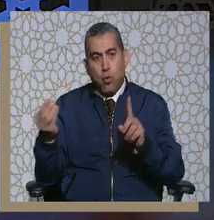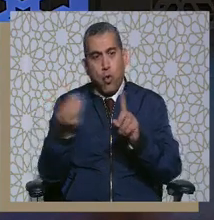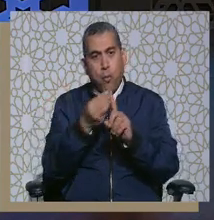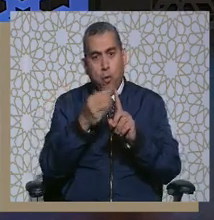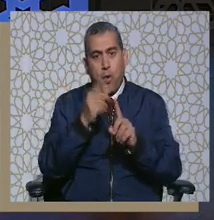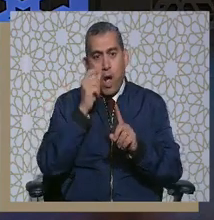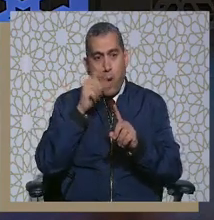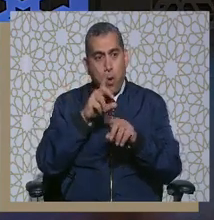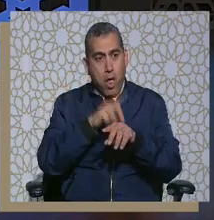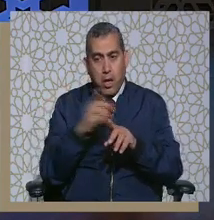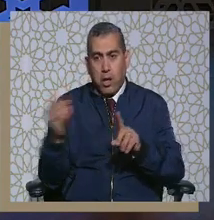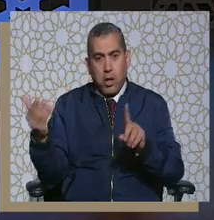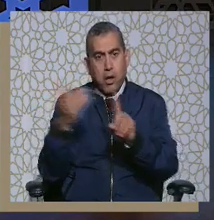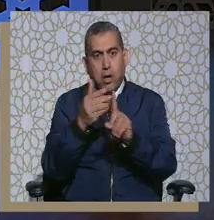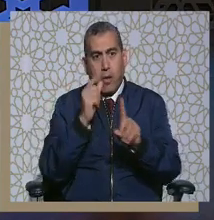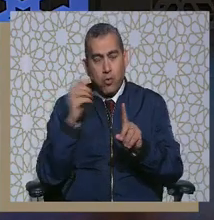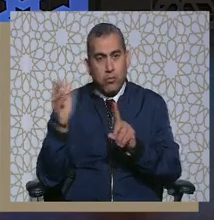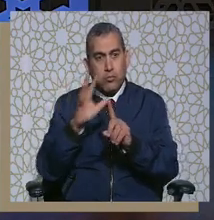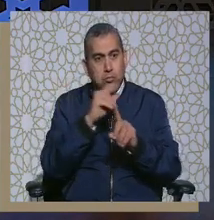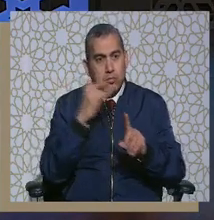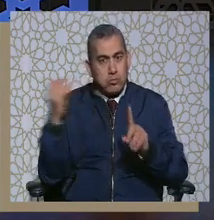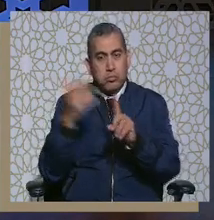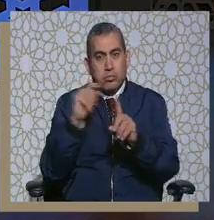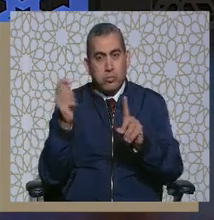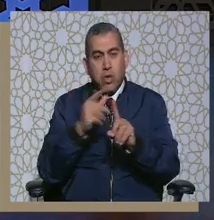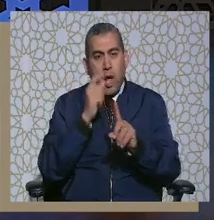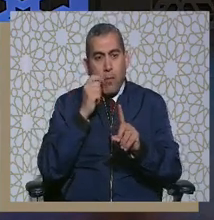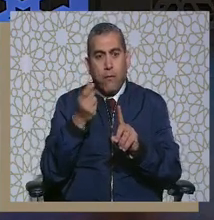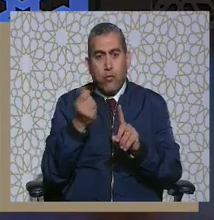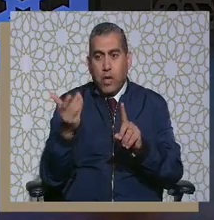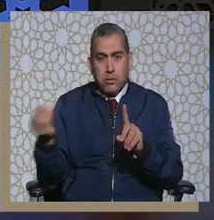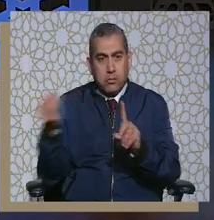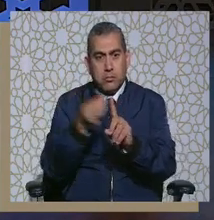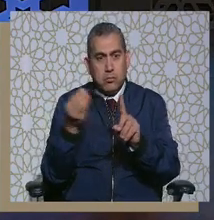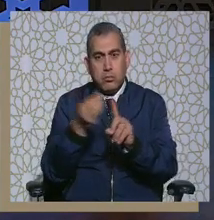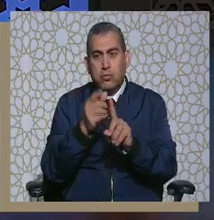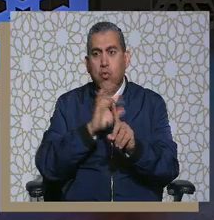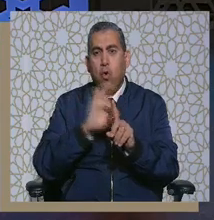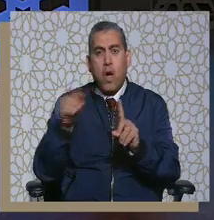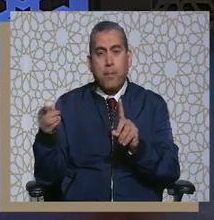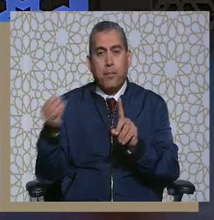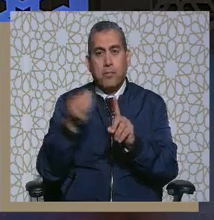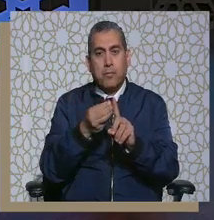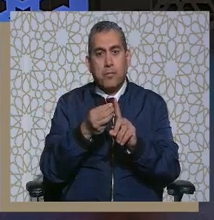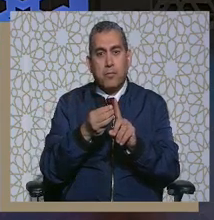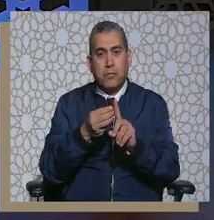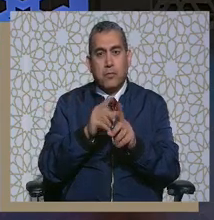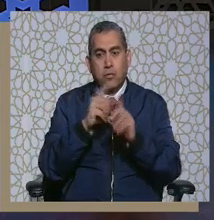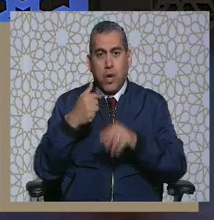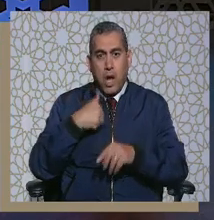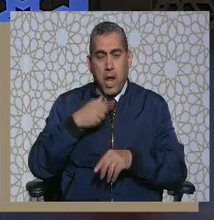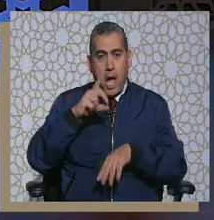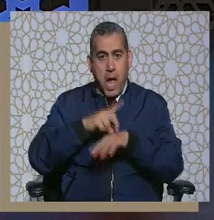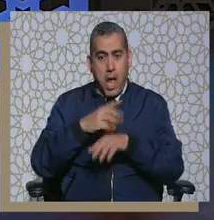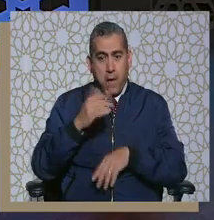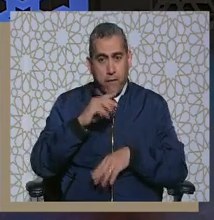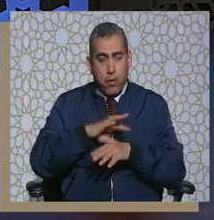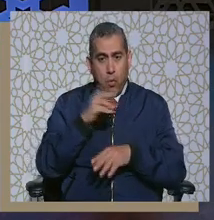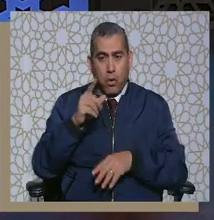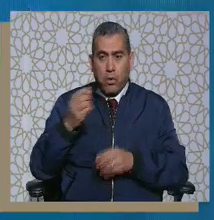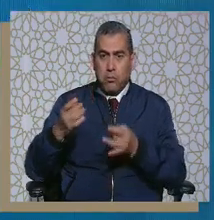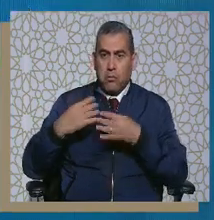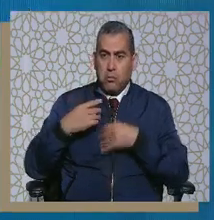يجروا عليه لو في اي حاجه يجروا عليه لو عايز محتاج فلوس ومحتاج اي حاجه يدو له وانا لو عيانه وفي اي حاجه يسيبوني